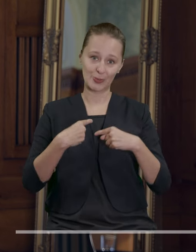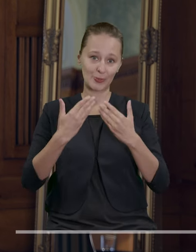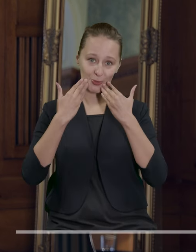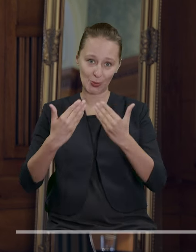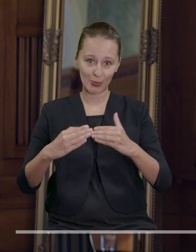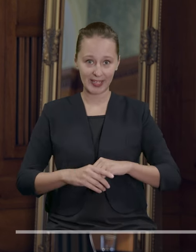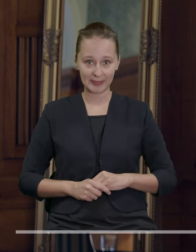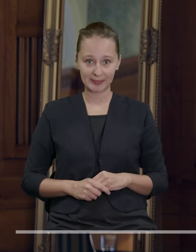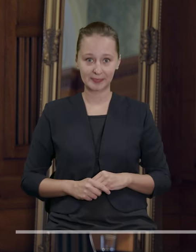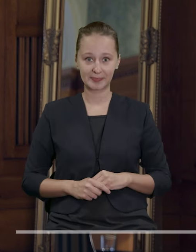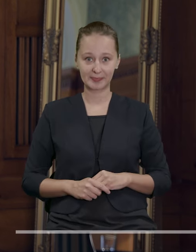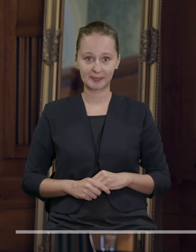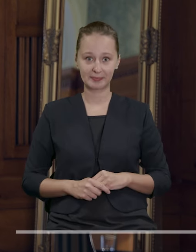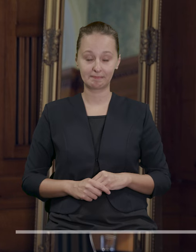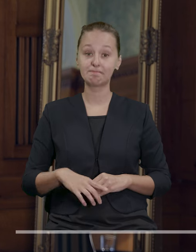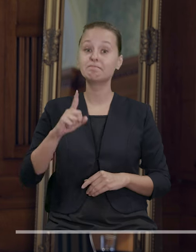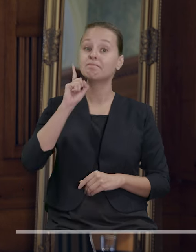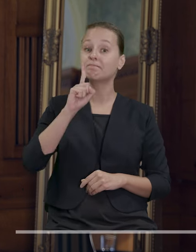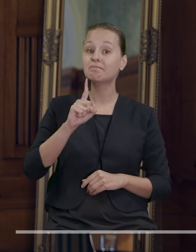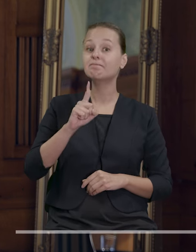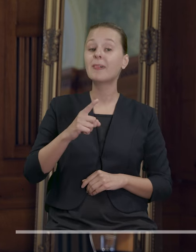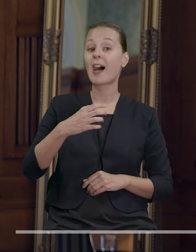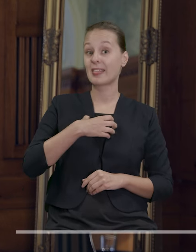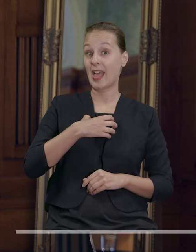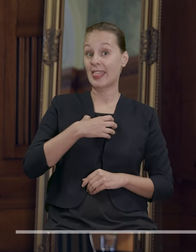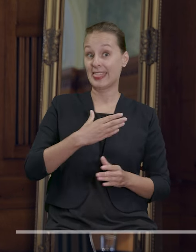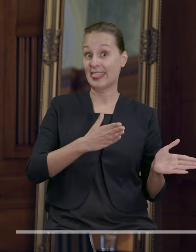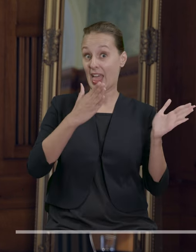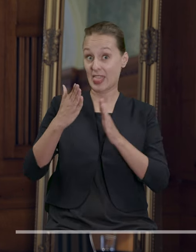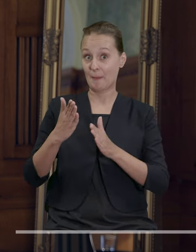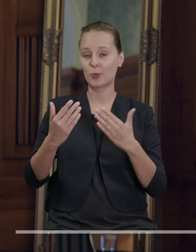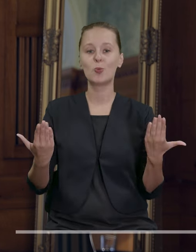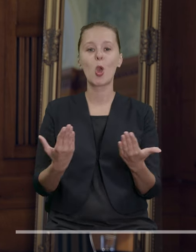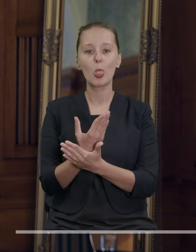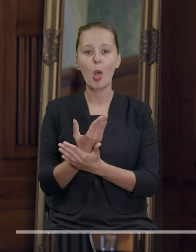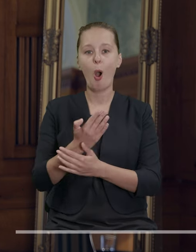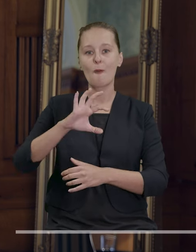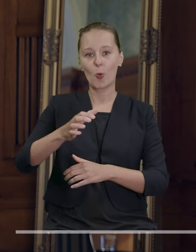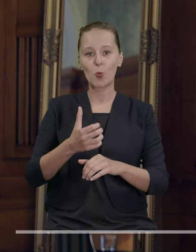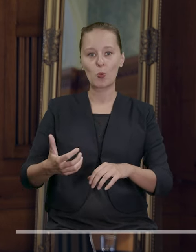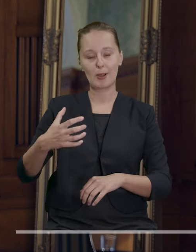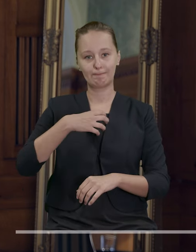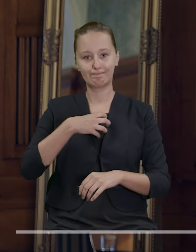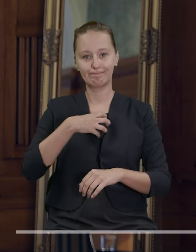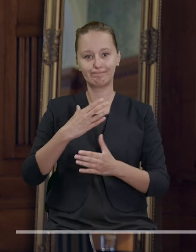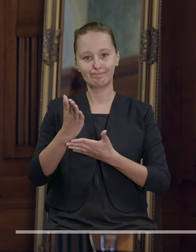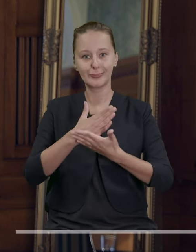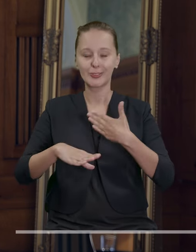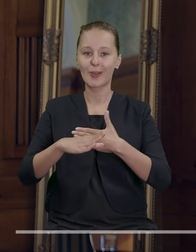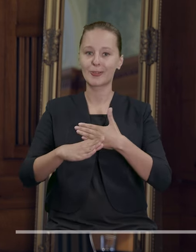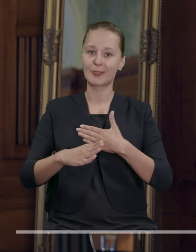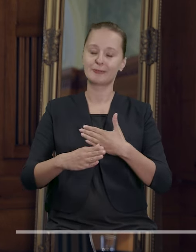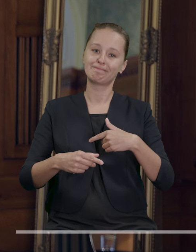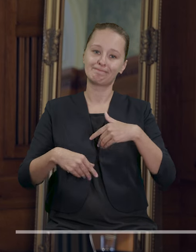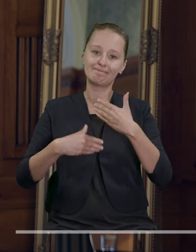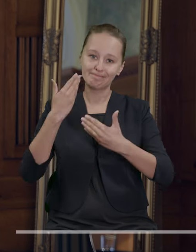serdecznie za to dziękuję. Panu rektorowi elektowi i nowemu kolegium rektorskiemu składam